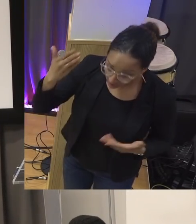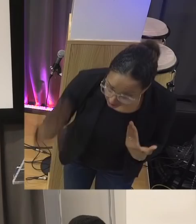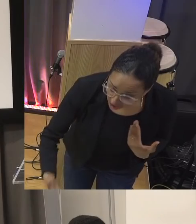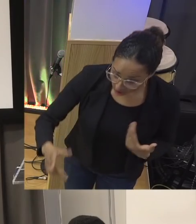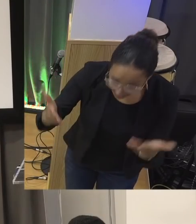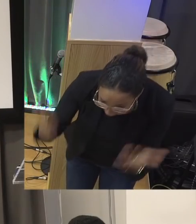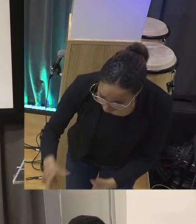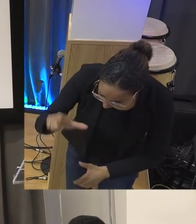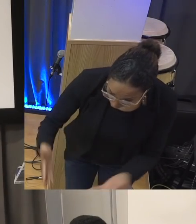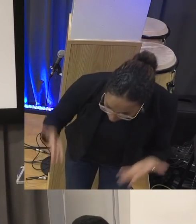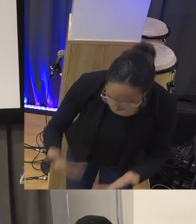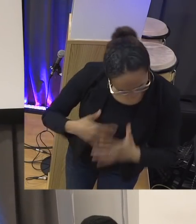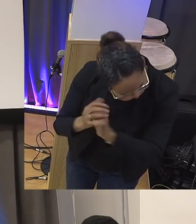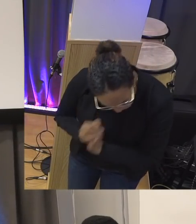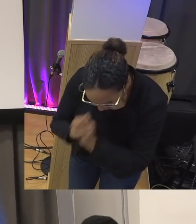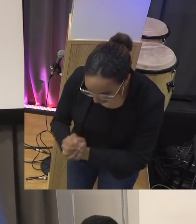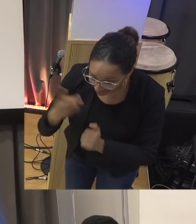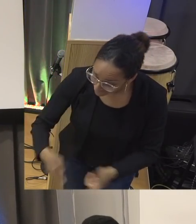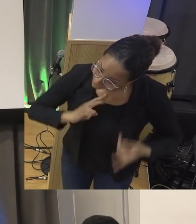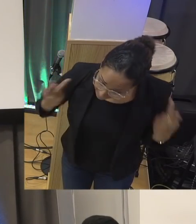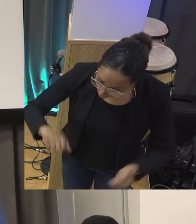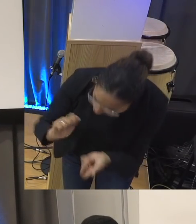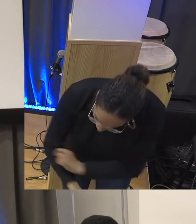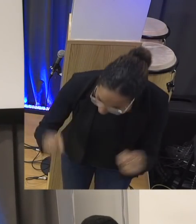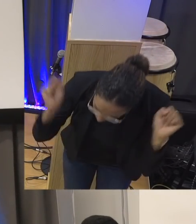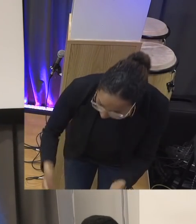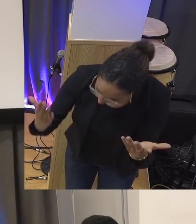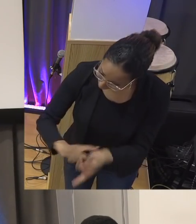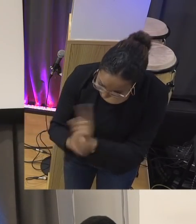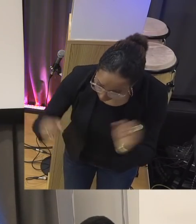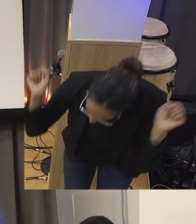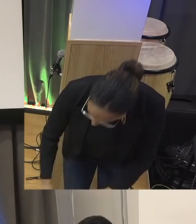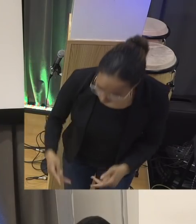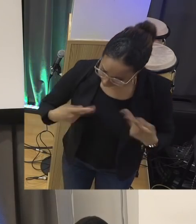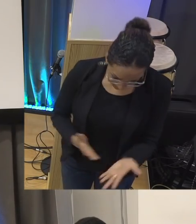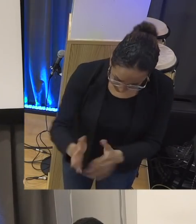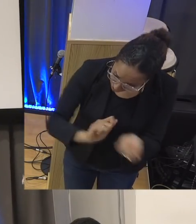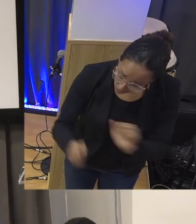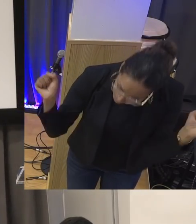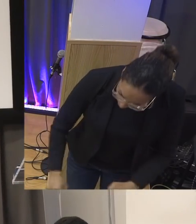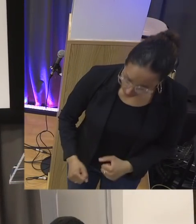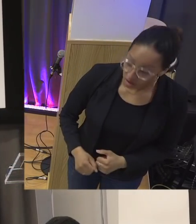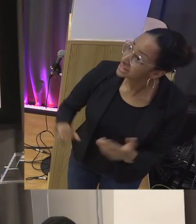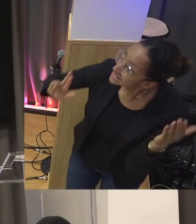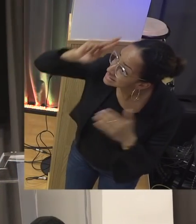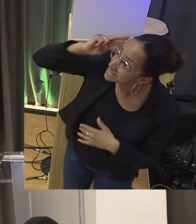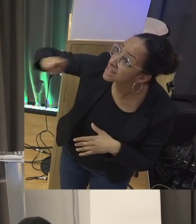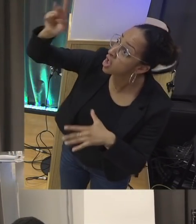je le déclare, je le prie intérieurement. Ta vie peut changer, ta vie peut être transformée. Et Seigneur, tu peux